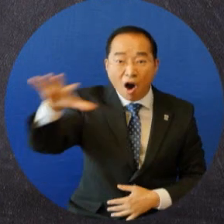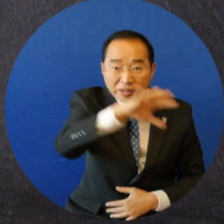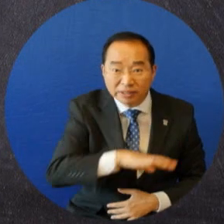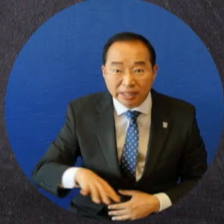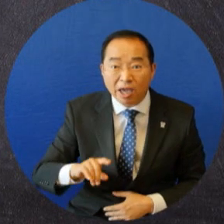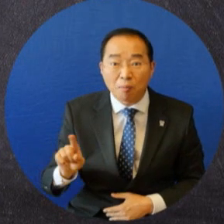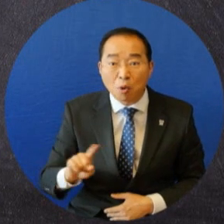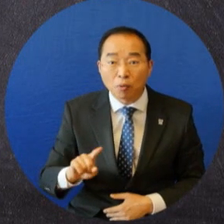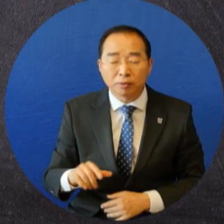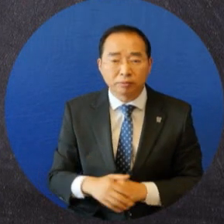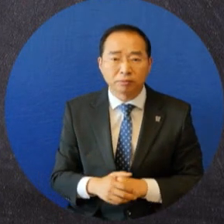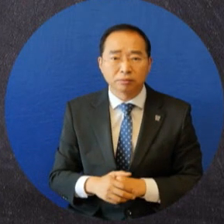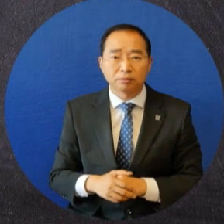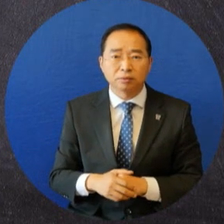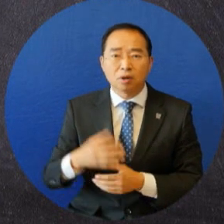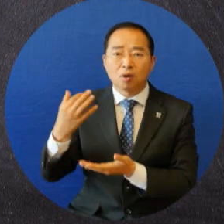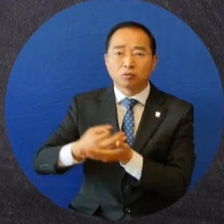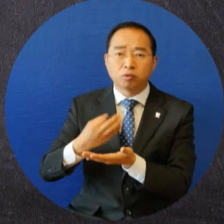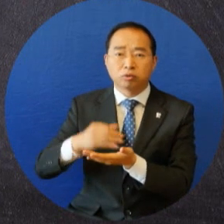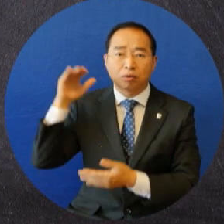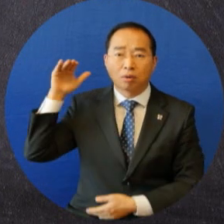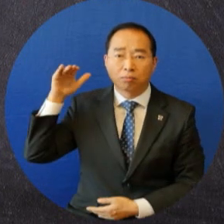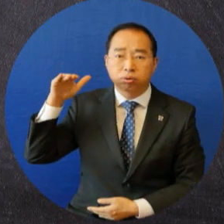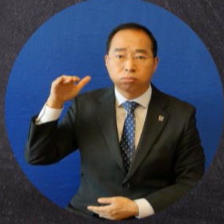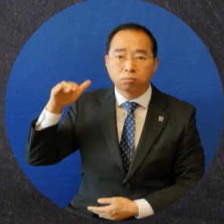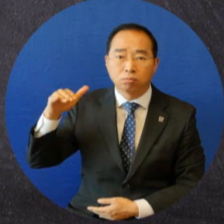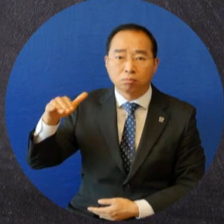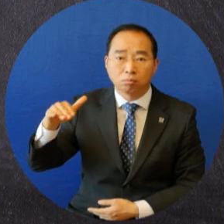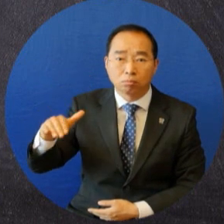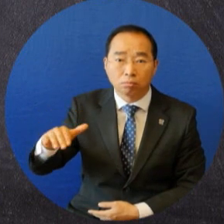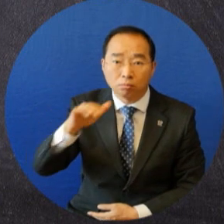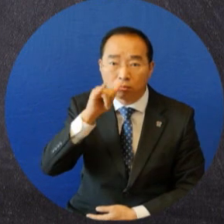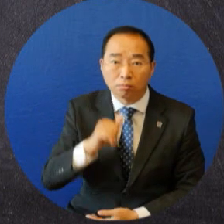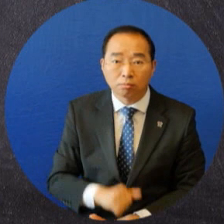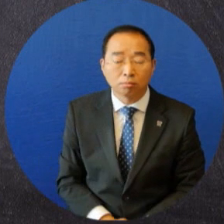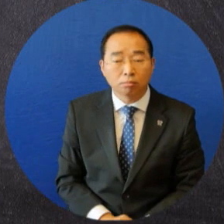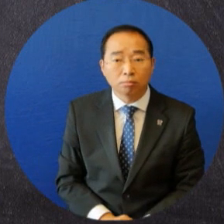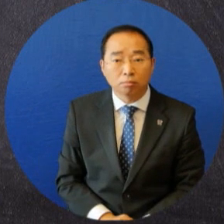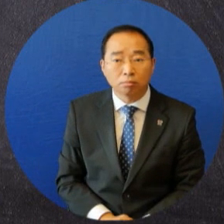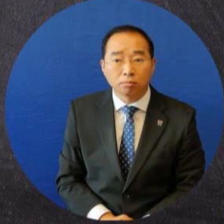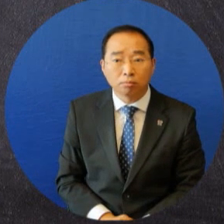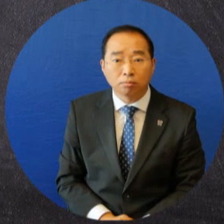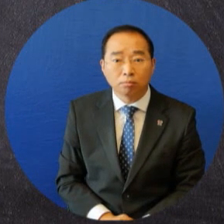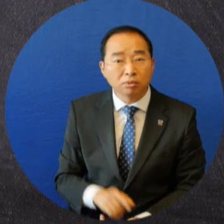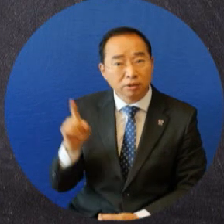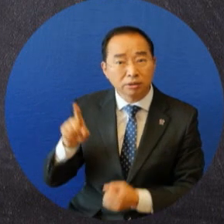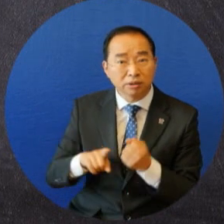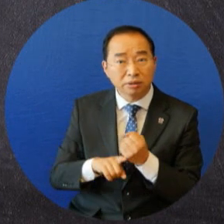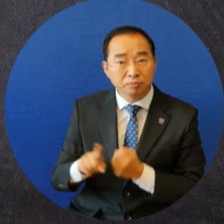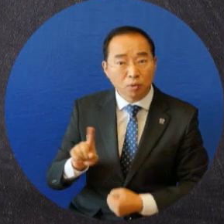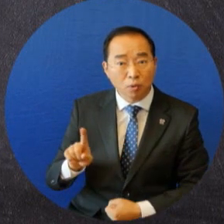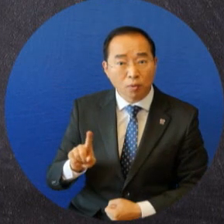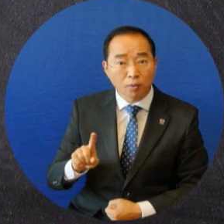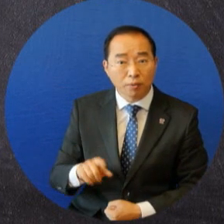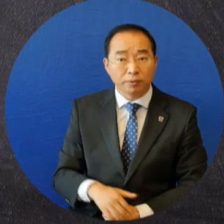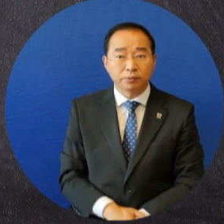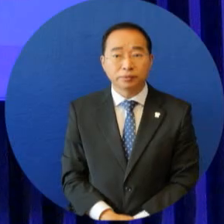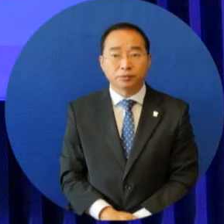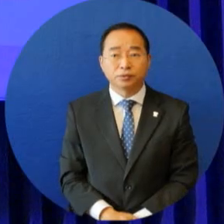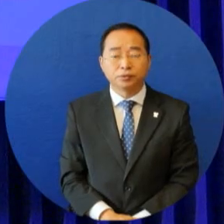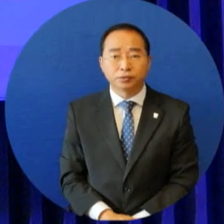전체 90%는 매년 소득이 줄어들고 있어요. 저건 사실은 뭐를